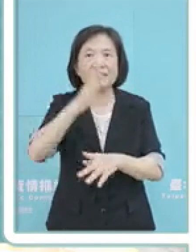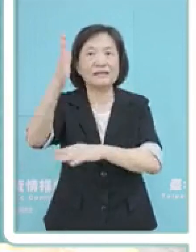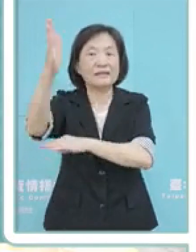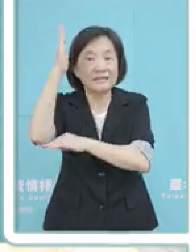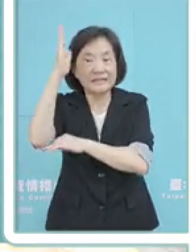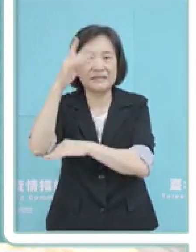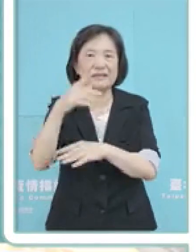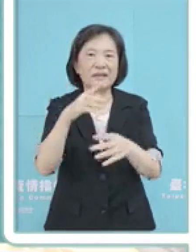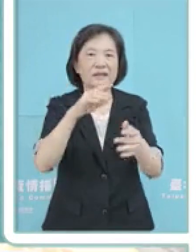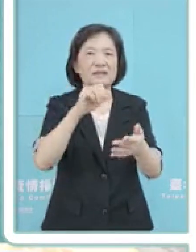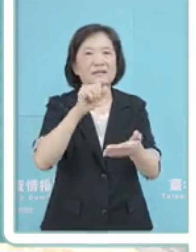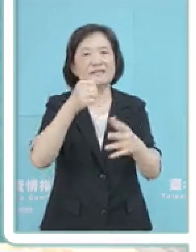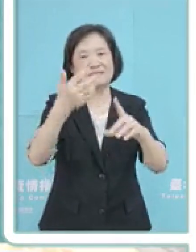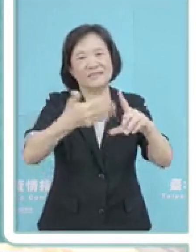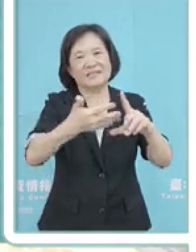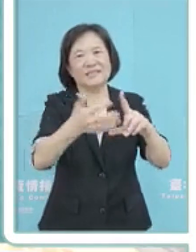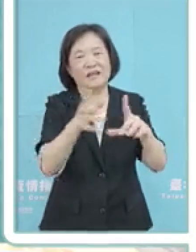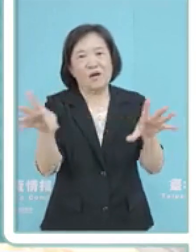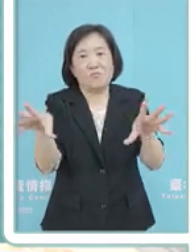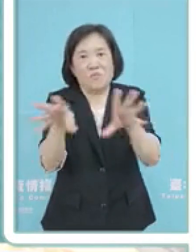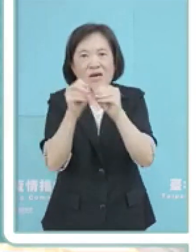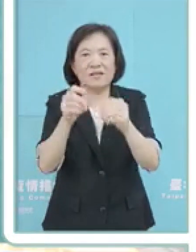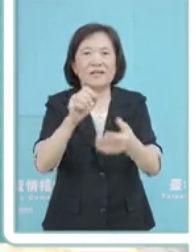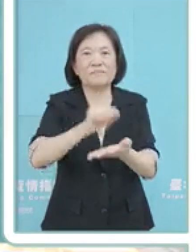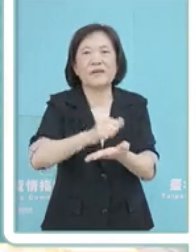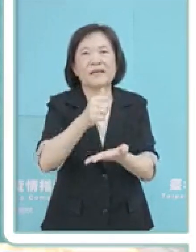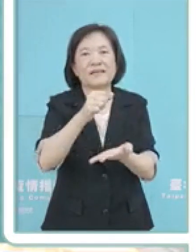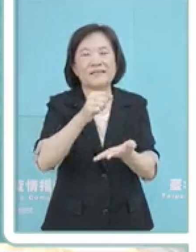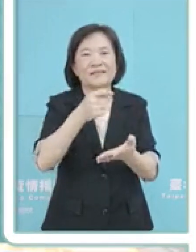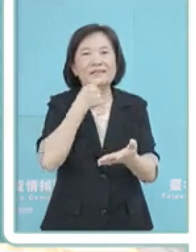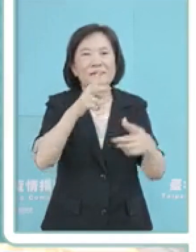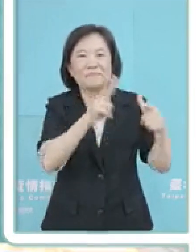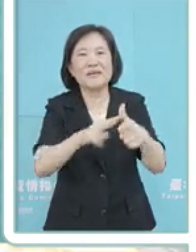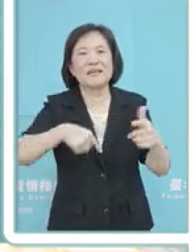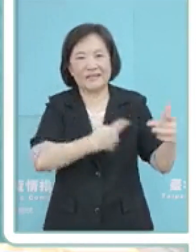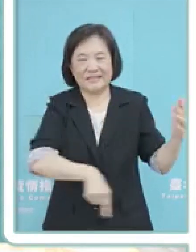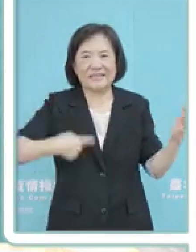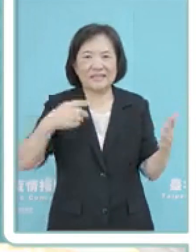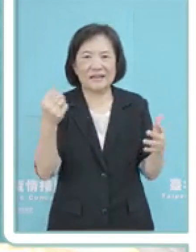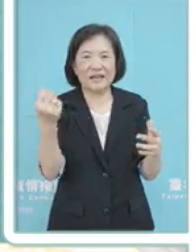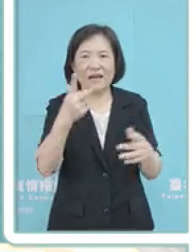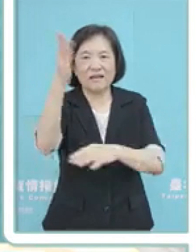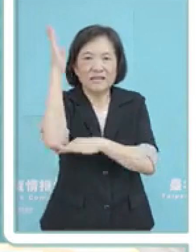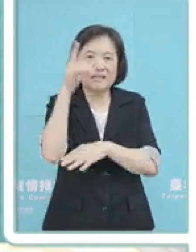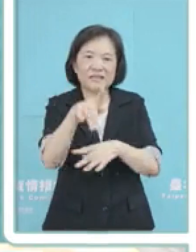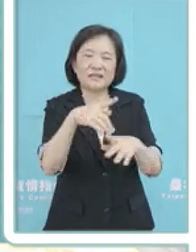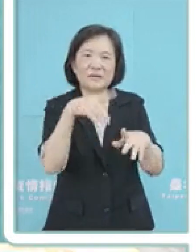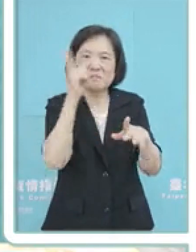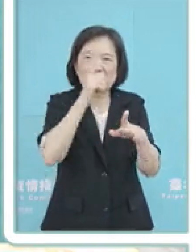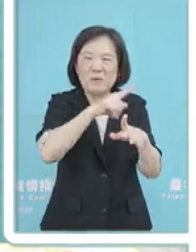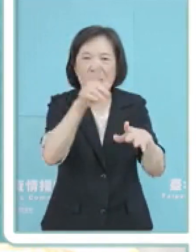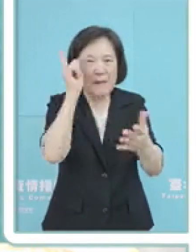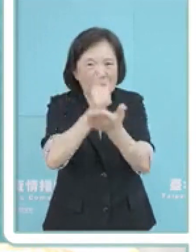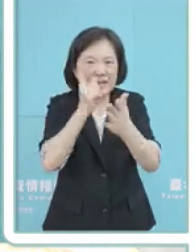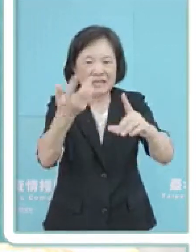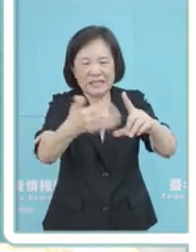这种政媒合一的政体实在是也让我们开了眼界，你知道，就是说每